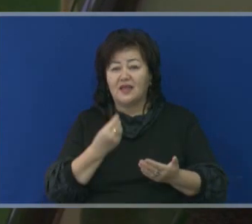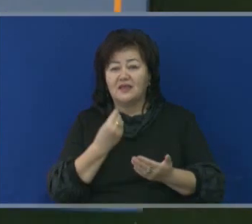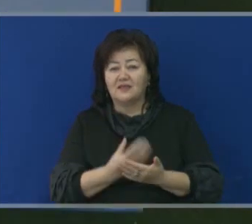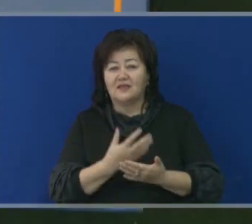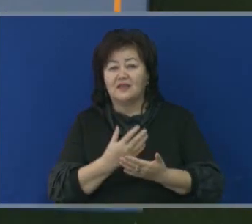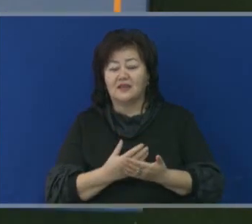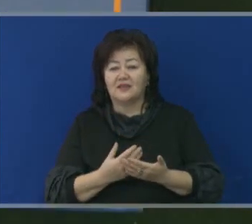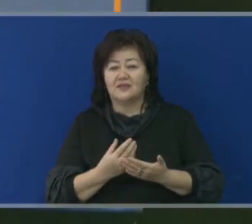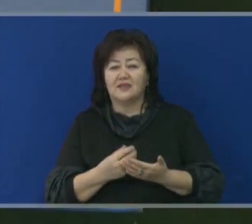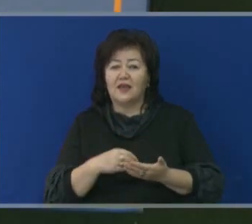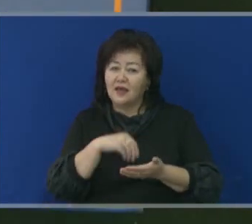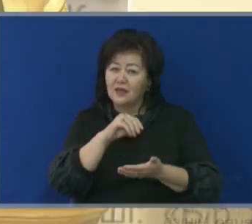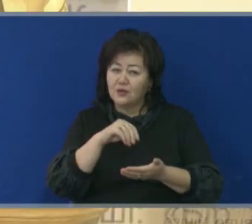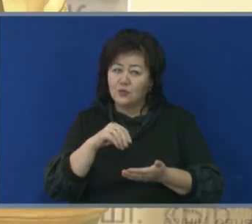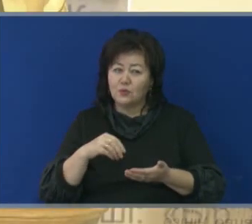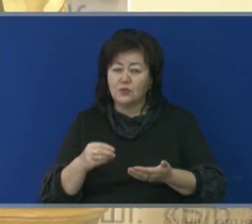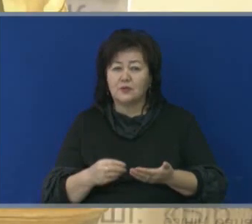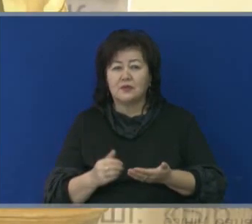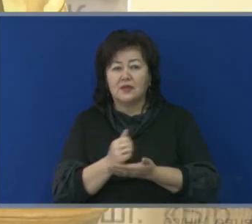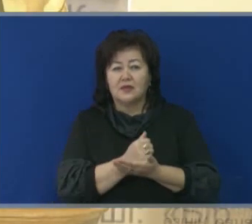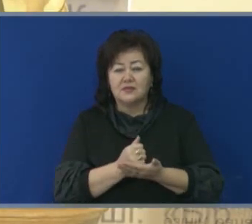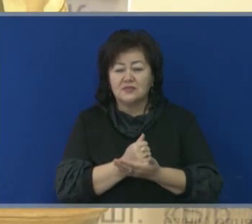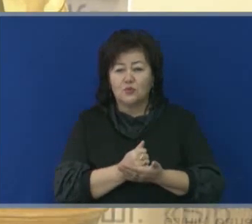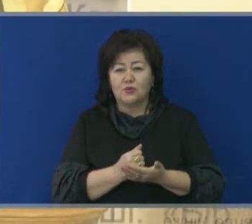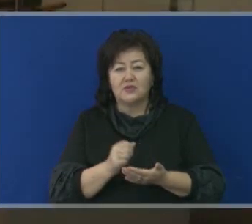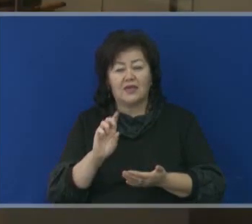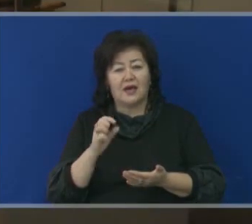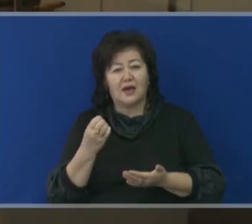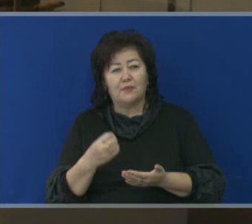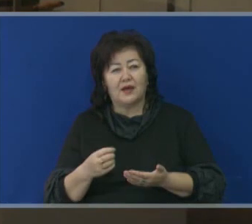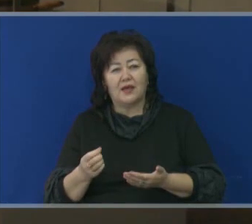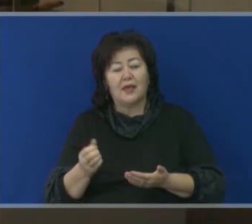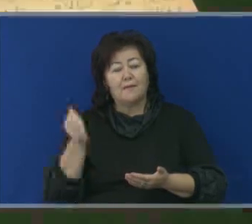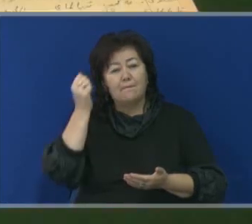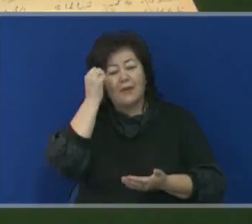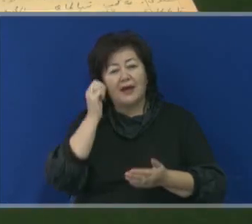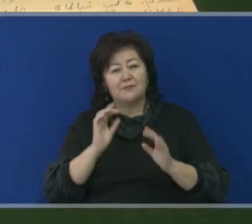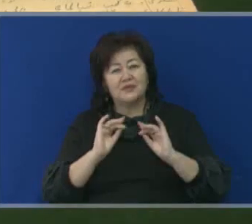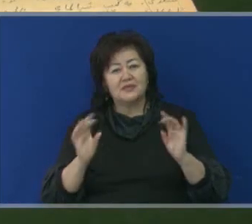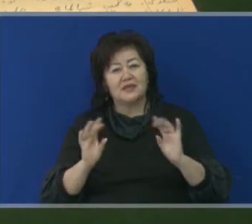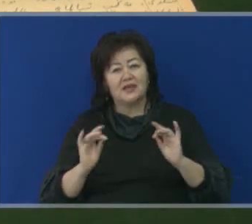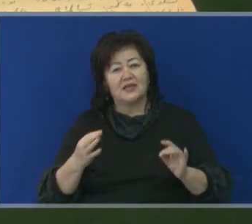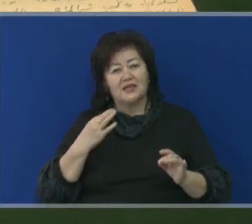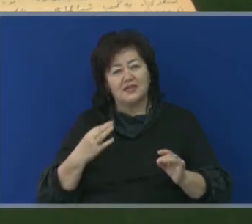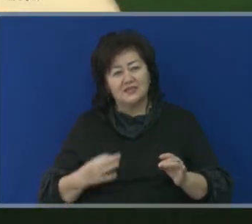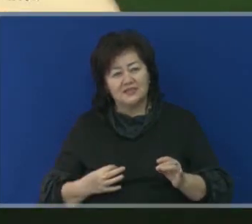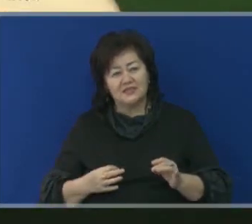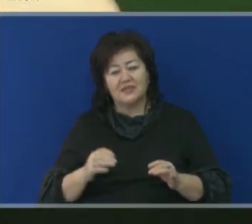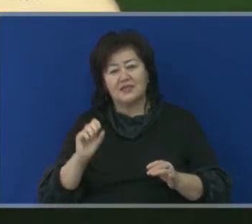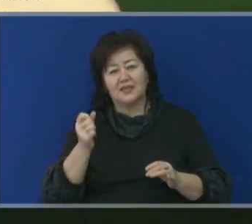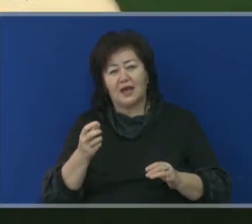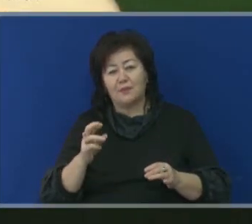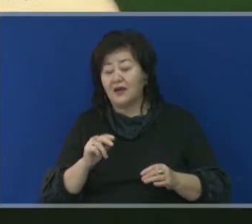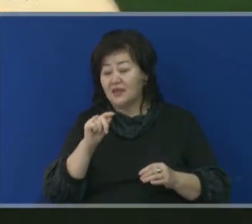в фондах музея Абая. А в сборнике «Воспоминания об Абае» собраны памятные рассказы сына великого поэта Турагула и его